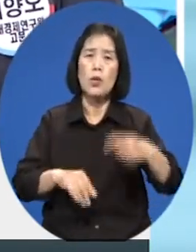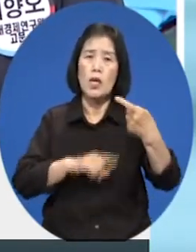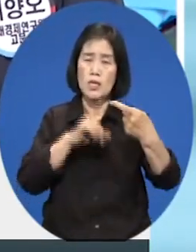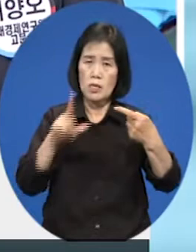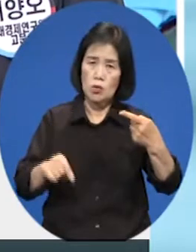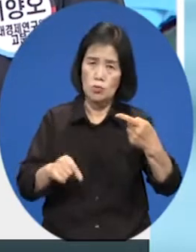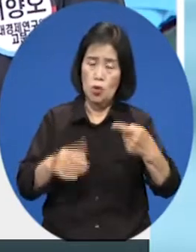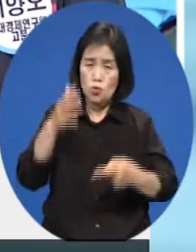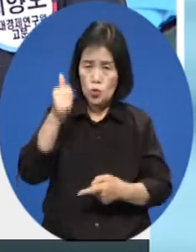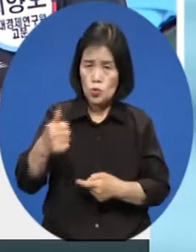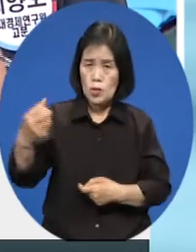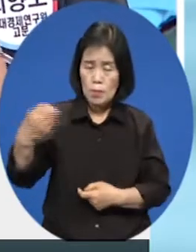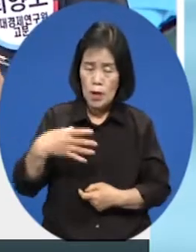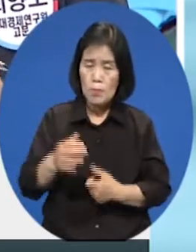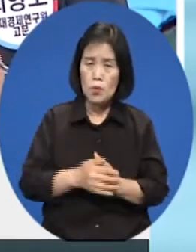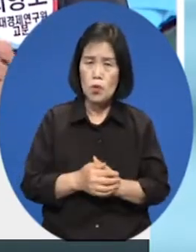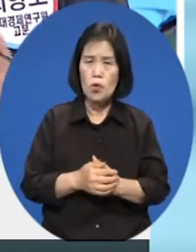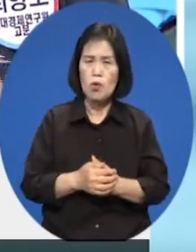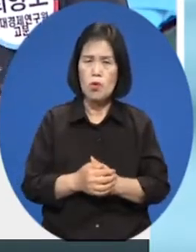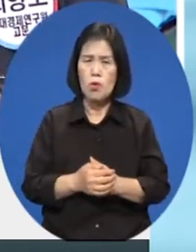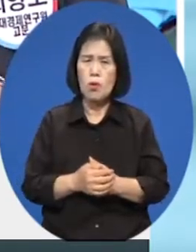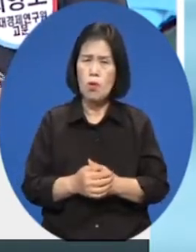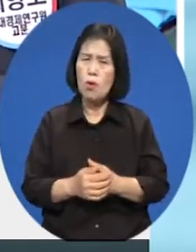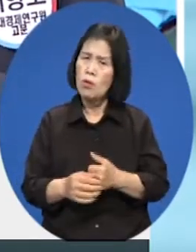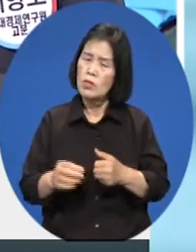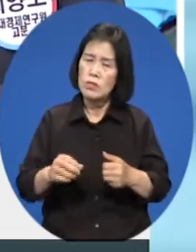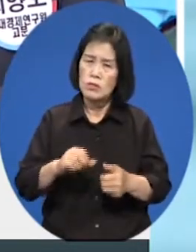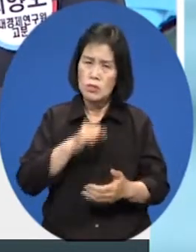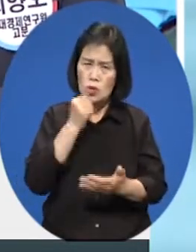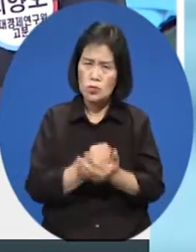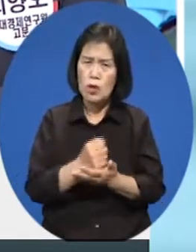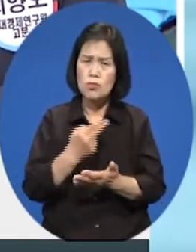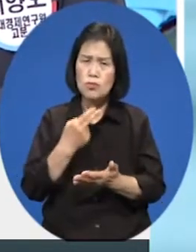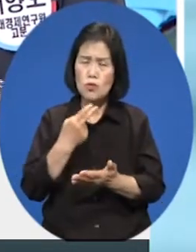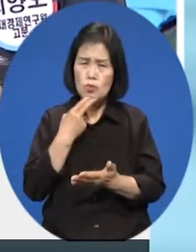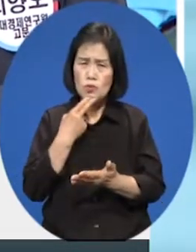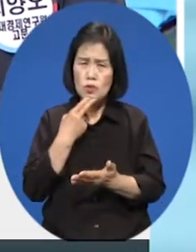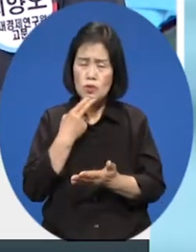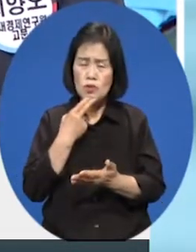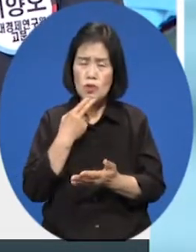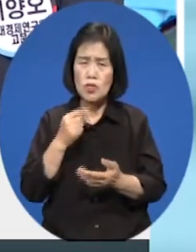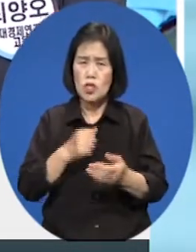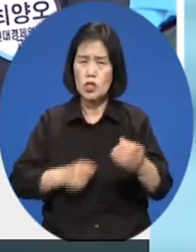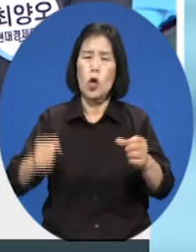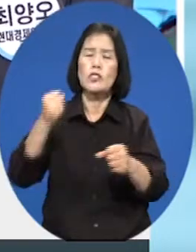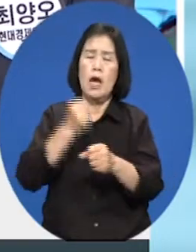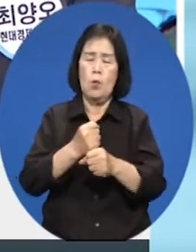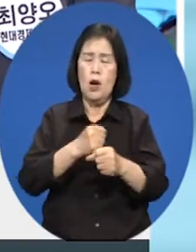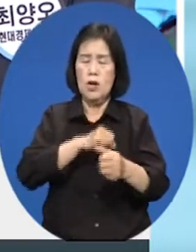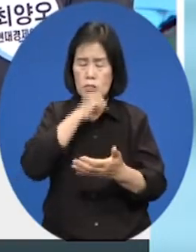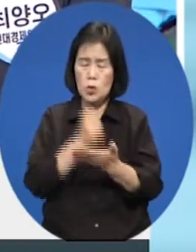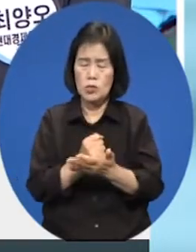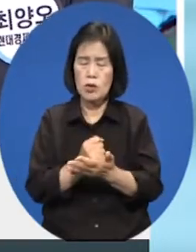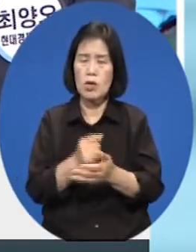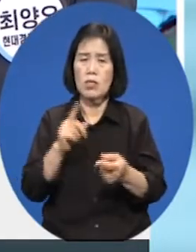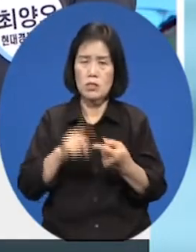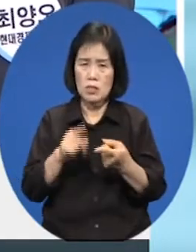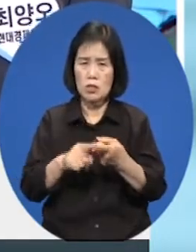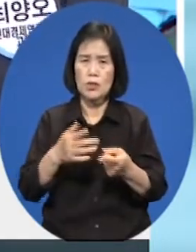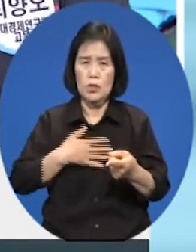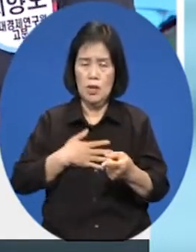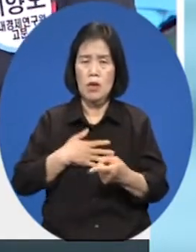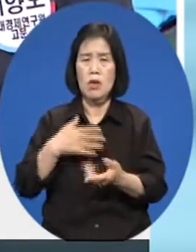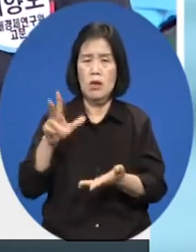유재열 총재가 뭐라 그랬냐면 비정상적인 정책의 정상화를 시키는 게 자기가 남은 과제다 이렇게 얘기를